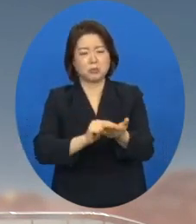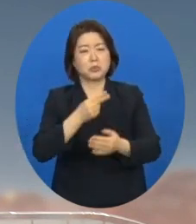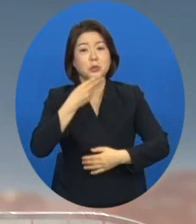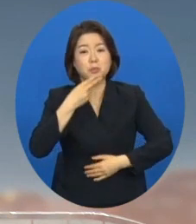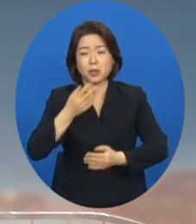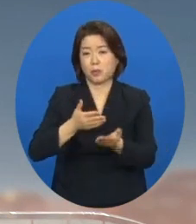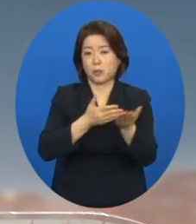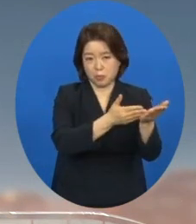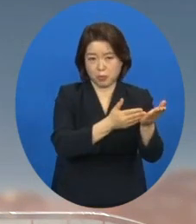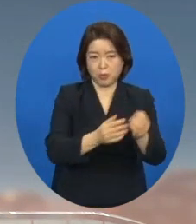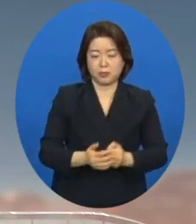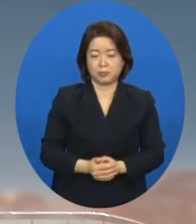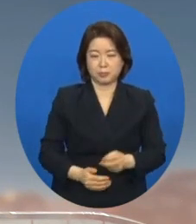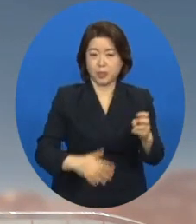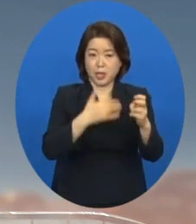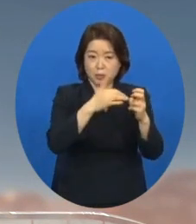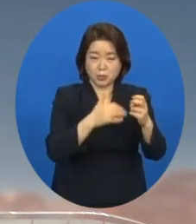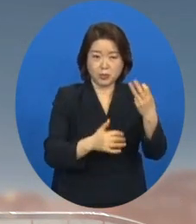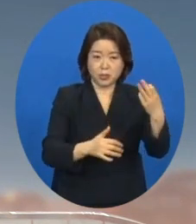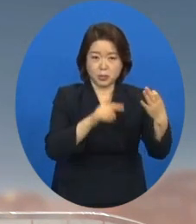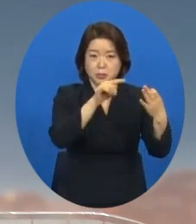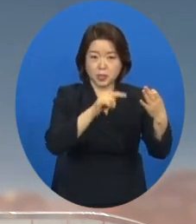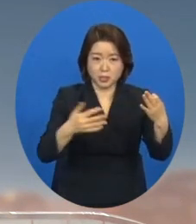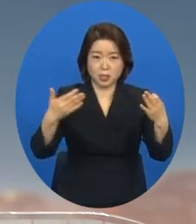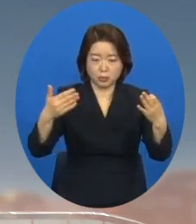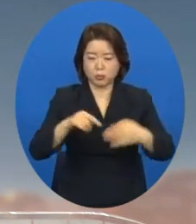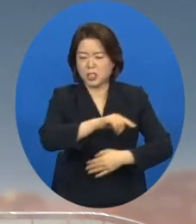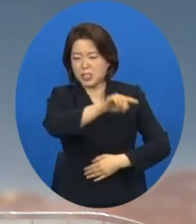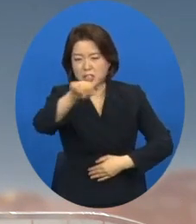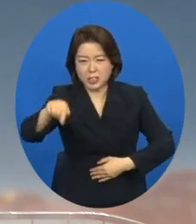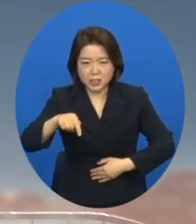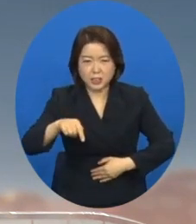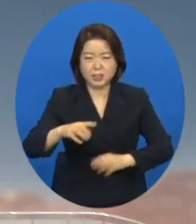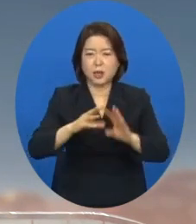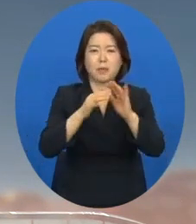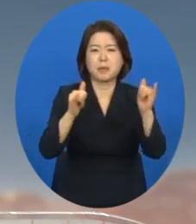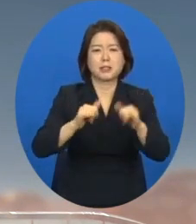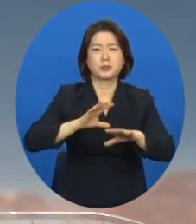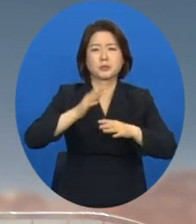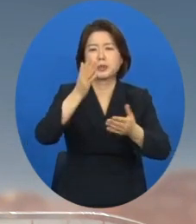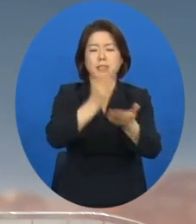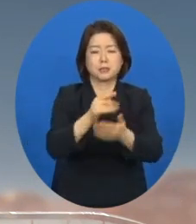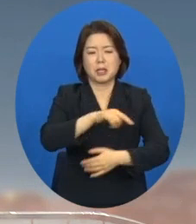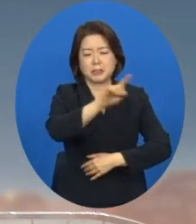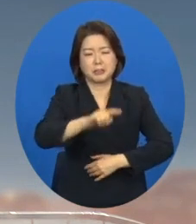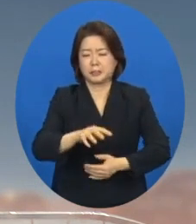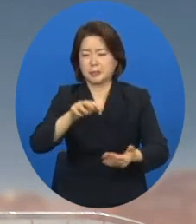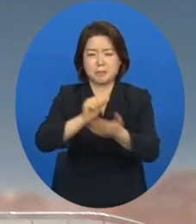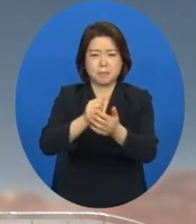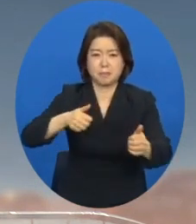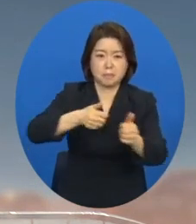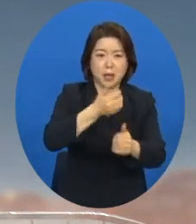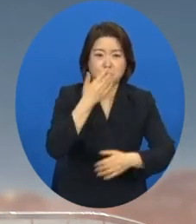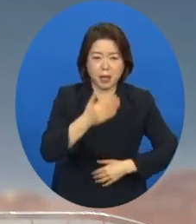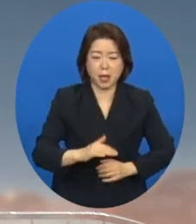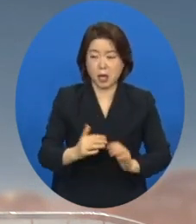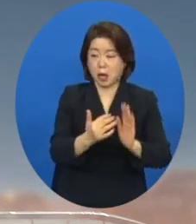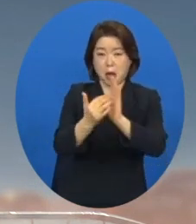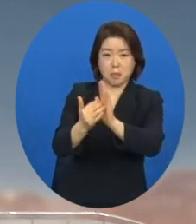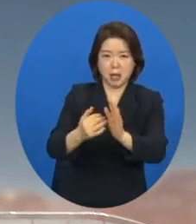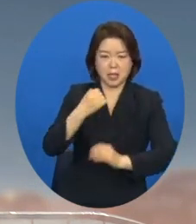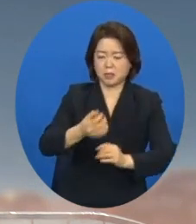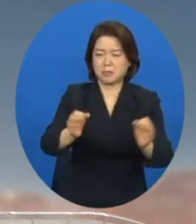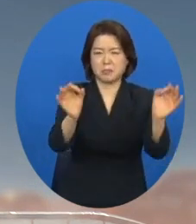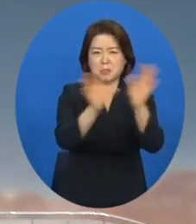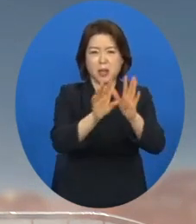14장 9절 말씀에 여러분 그 땅 백성을 두려워하지 마십시오. 그들은 우리의 밥입니다. 그들의 방어력은 사라졌습니다. 주님께서